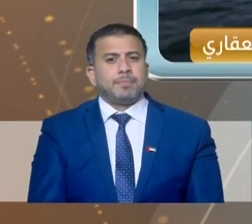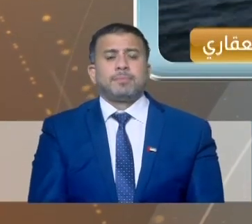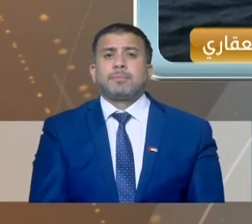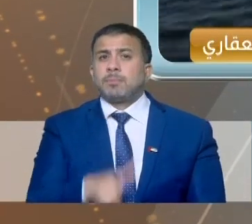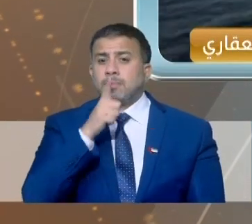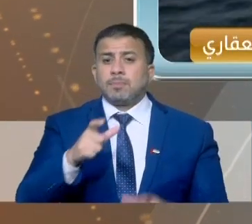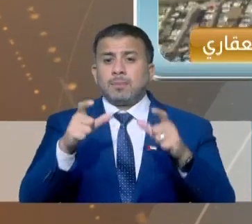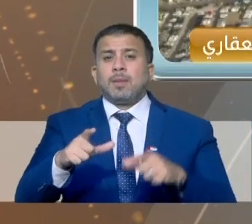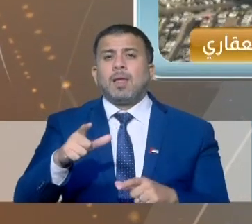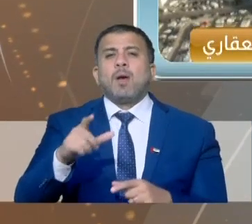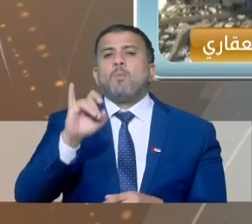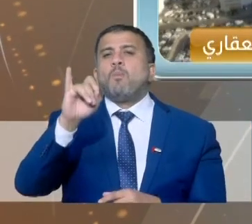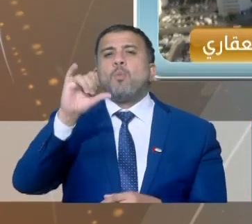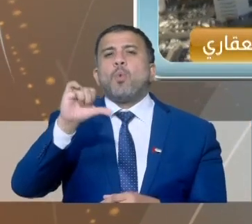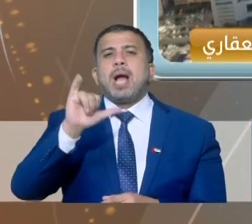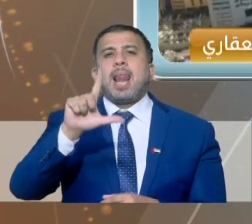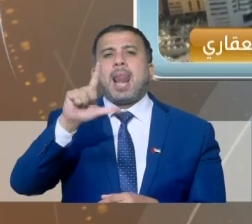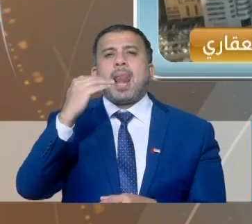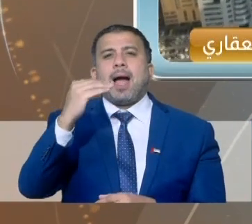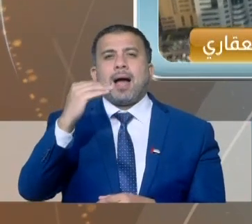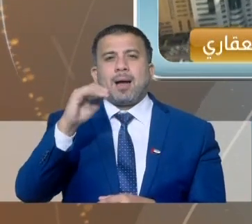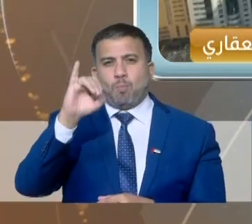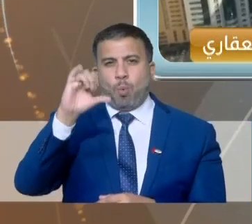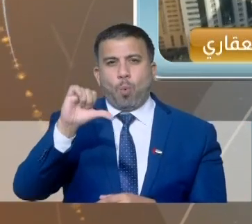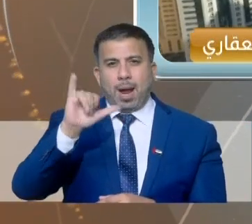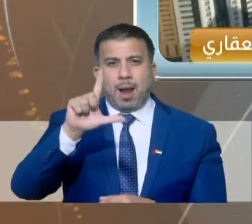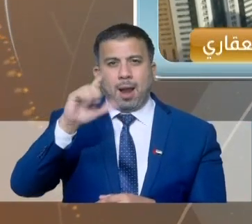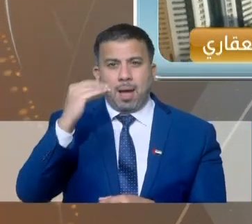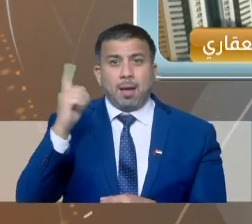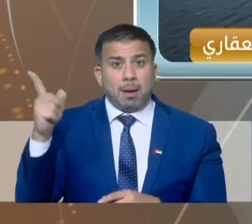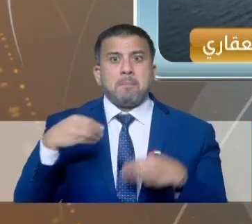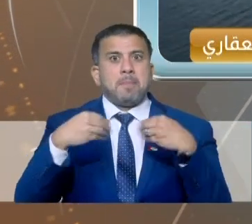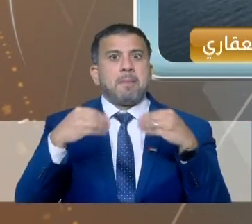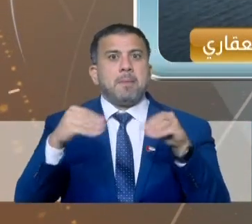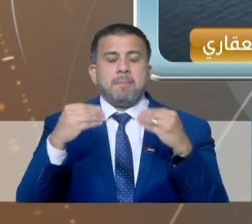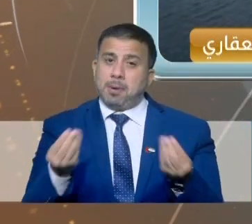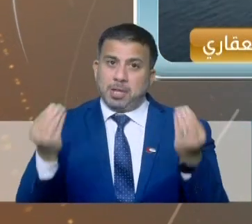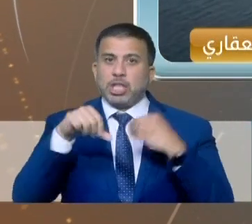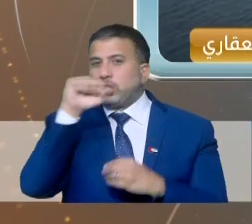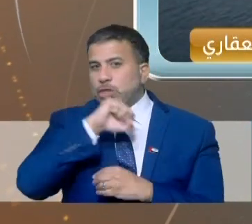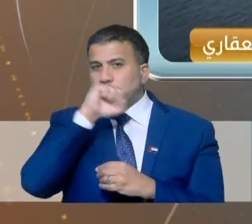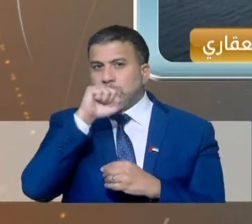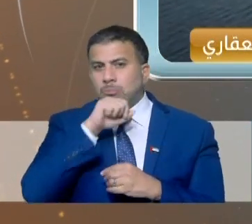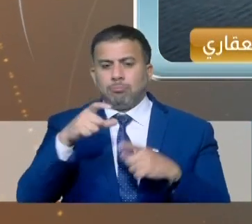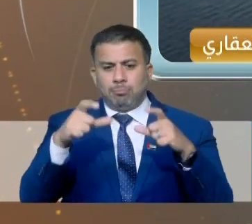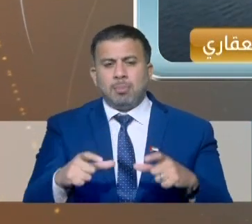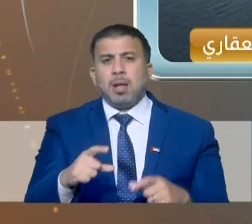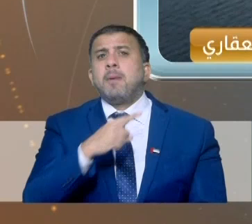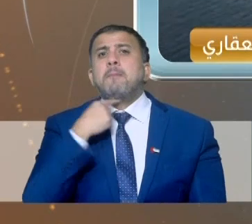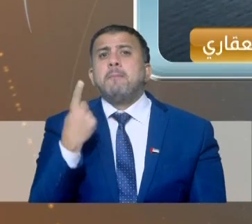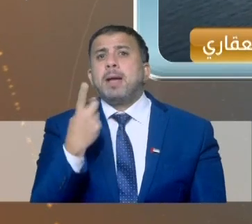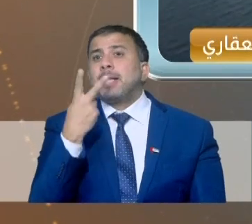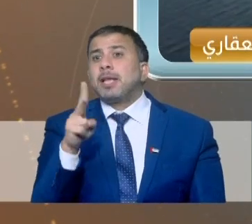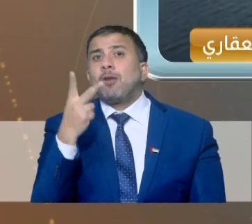تصدرت منطقة أمويلح التجارية قائمة المناطق الأعلى في عدد معاملات البيع في مدينة الشارقة بعدد